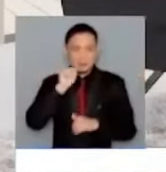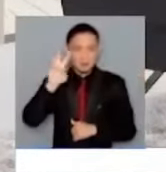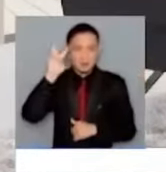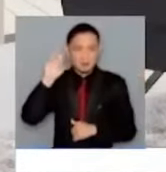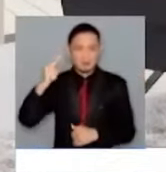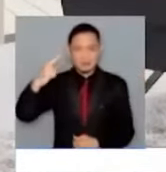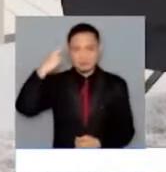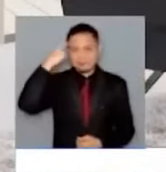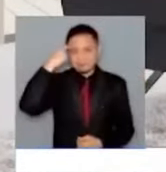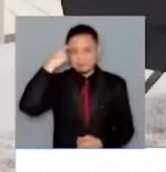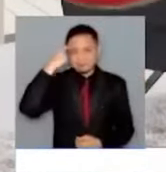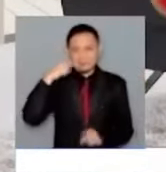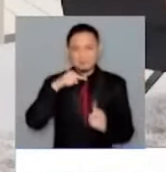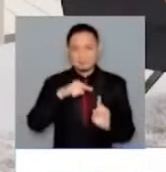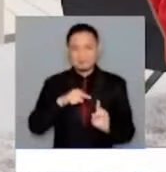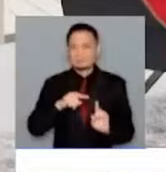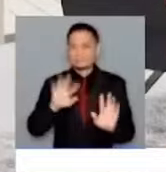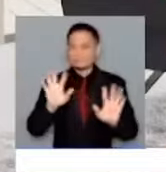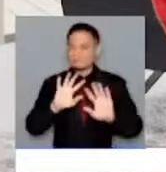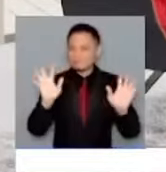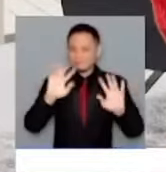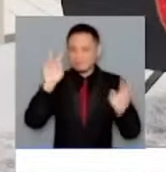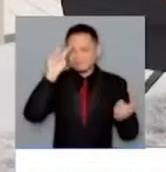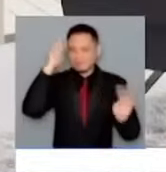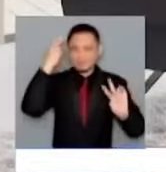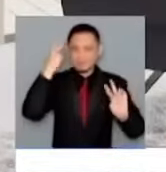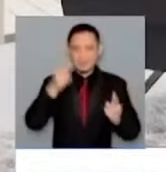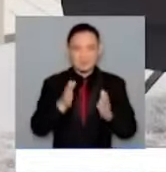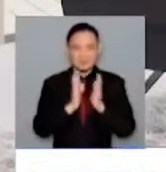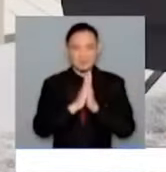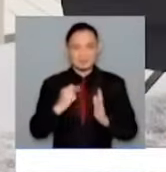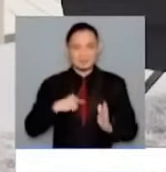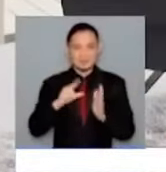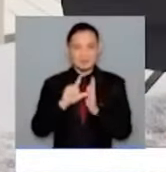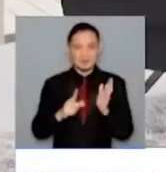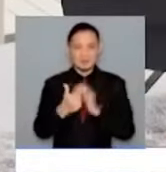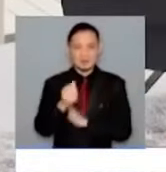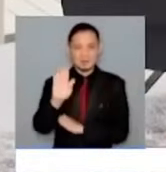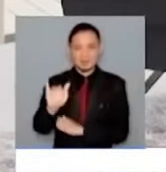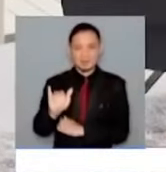Huwag magdalawang isip. Ask Attorney Gabby.